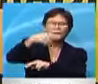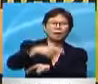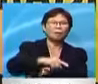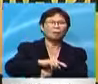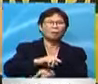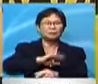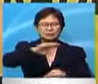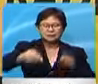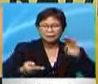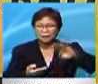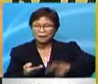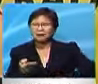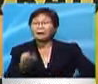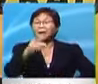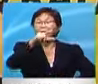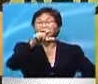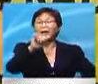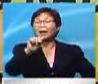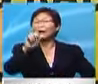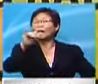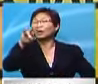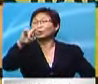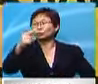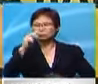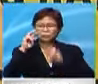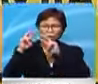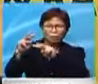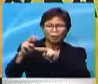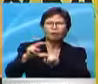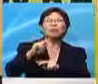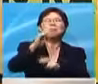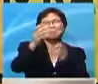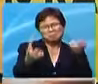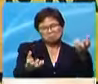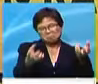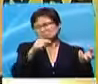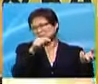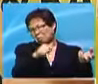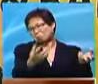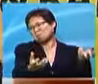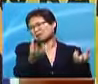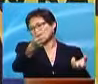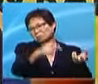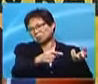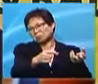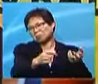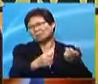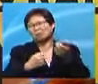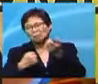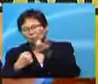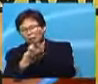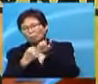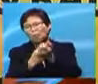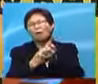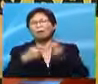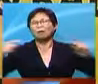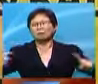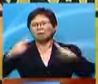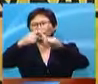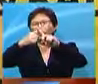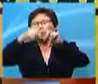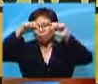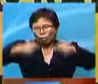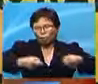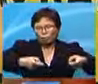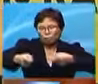kita lihat dan kita perhati bahawa hanya barisan nasionalah yang tonggaknya adalah umno yang boleh memerintah dan